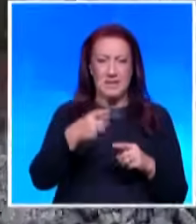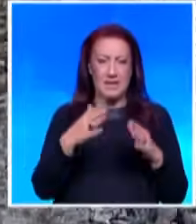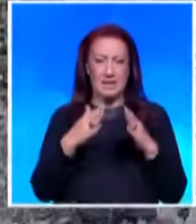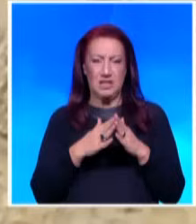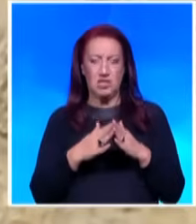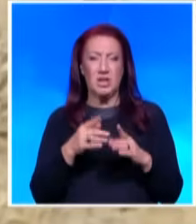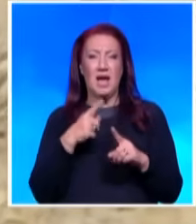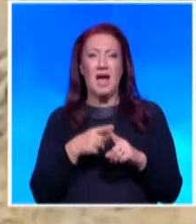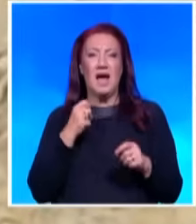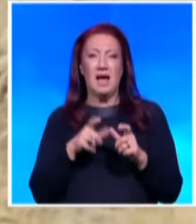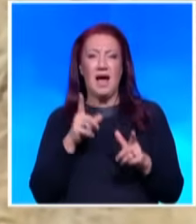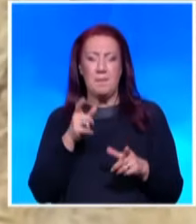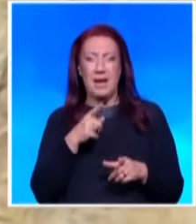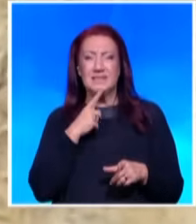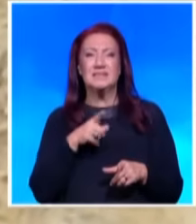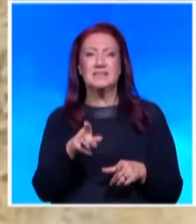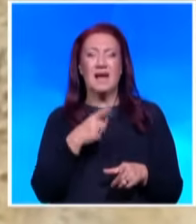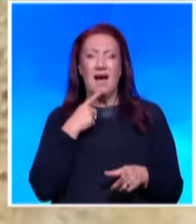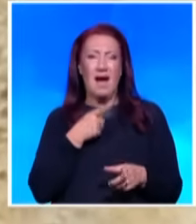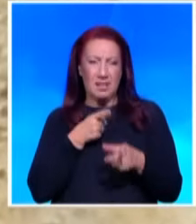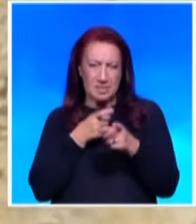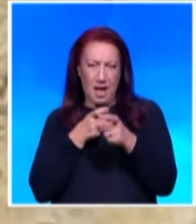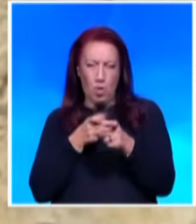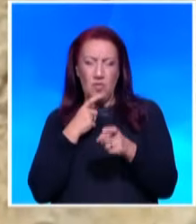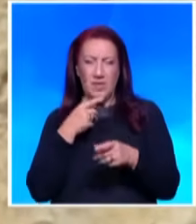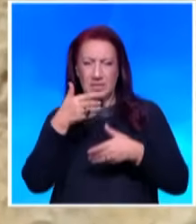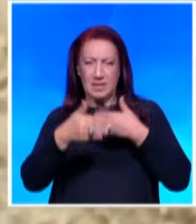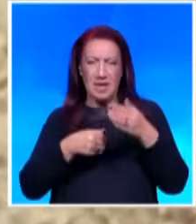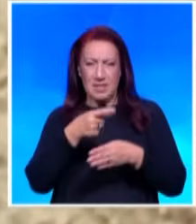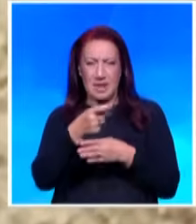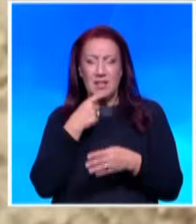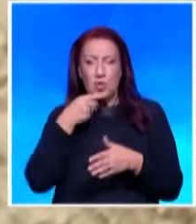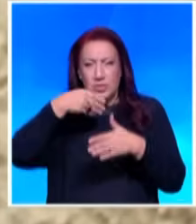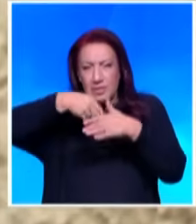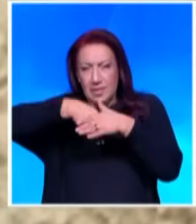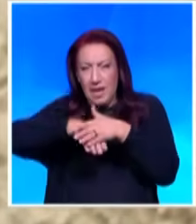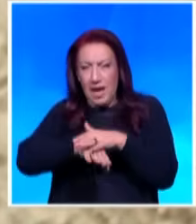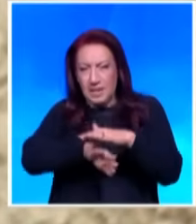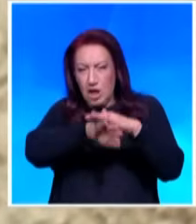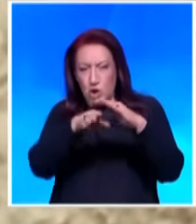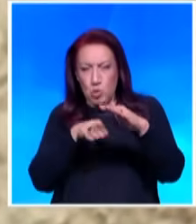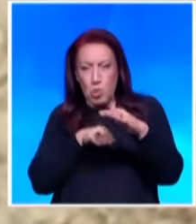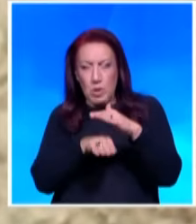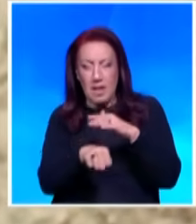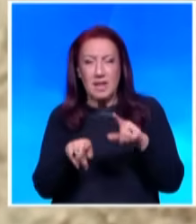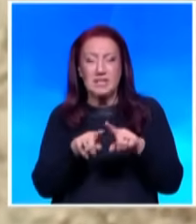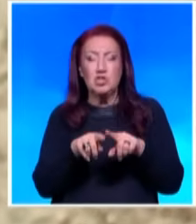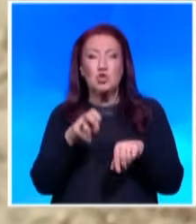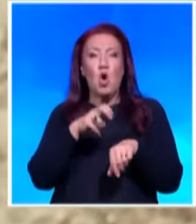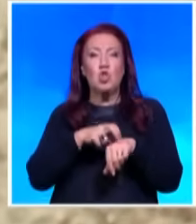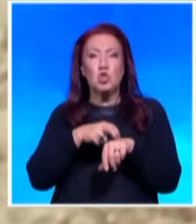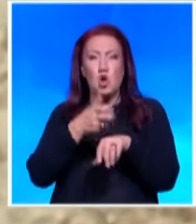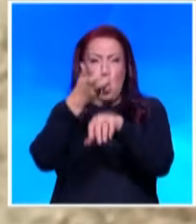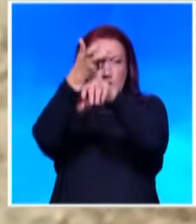Хамас и ислямски джихад атакуват израелските танкове от засада от тайни тунели, както и с дронове от въздуха. При